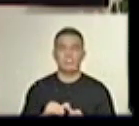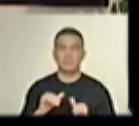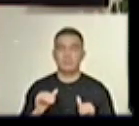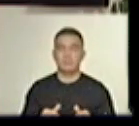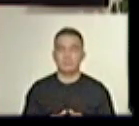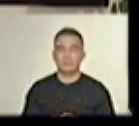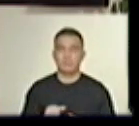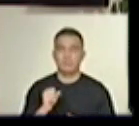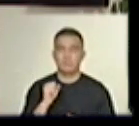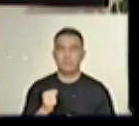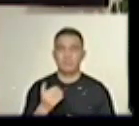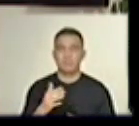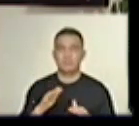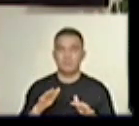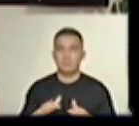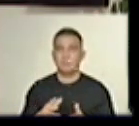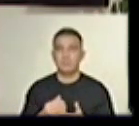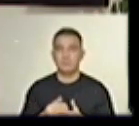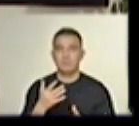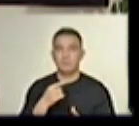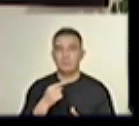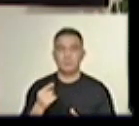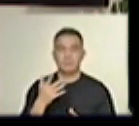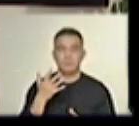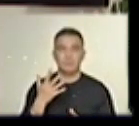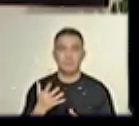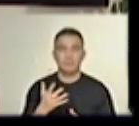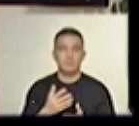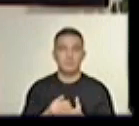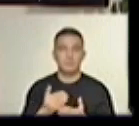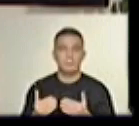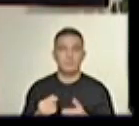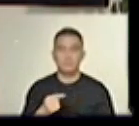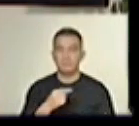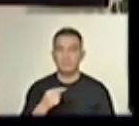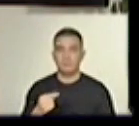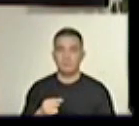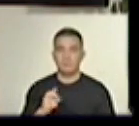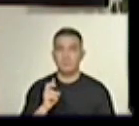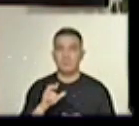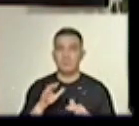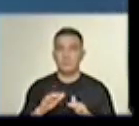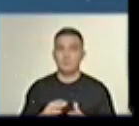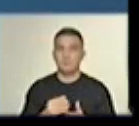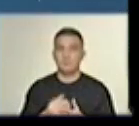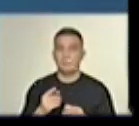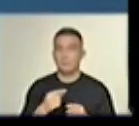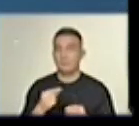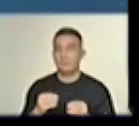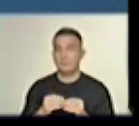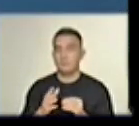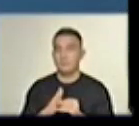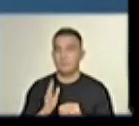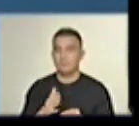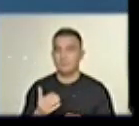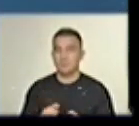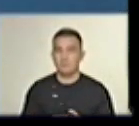ko'paytirilgan A'ning o'rniga -5 ning moduli ayru B'ning o'rniga esa -15 ni